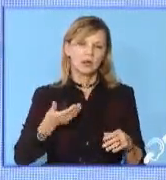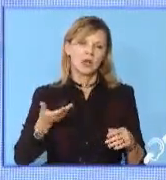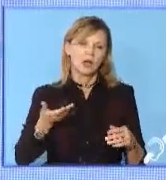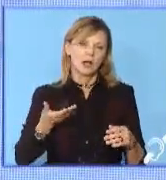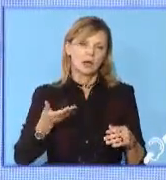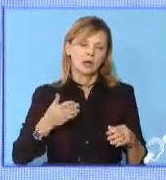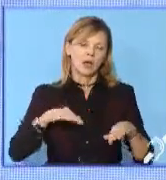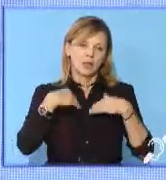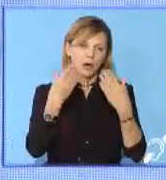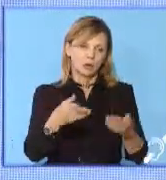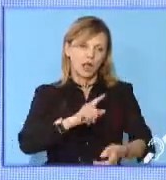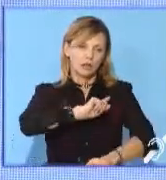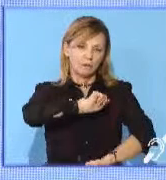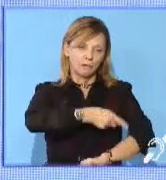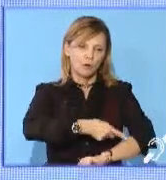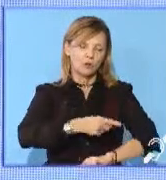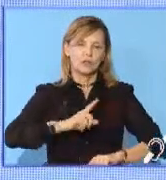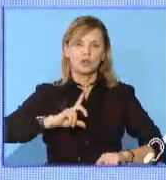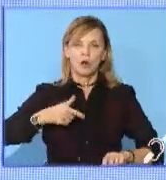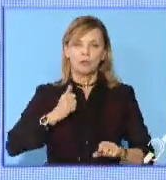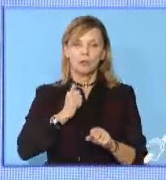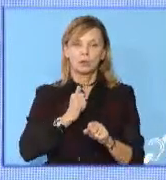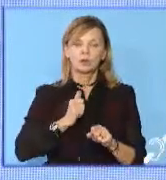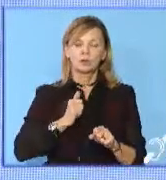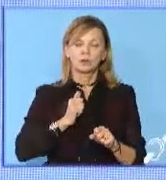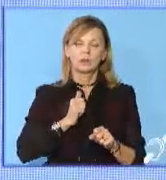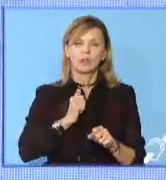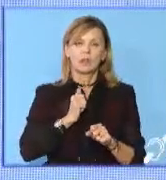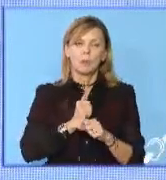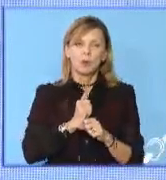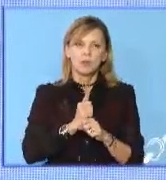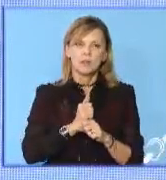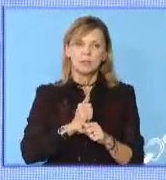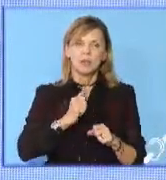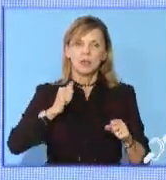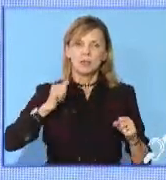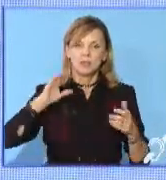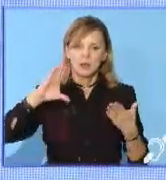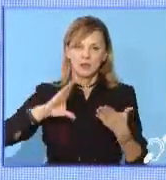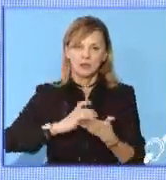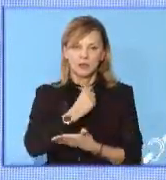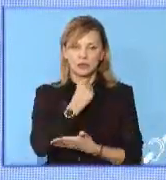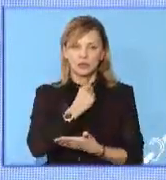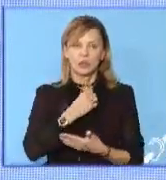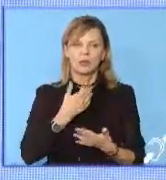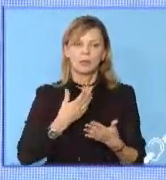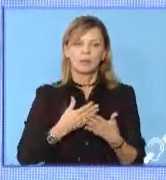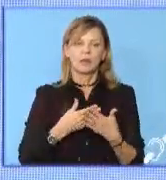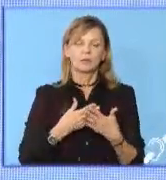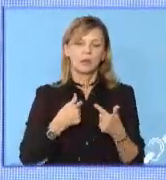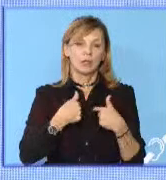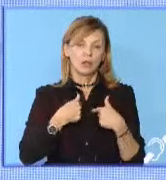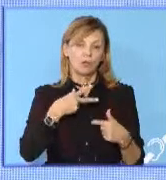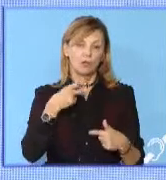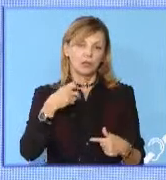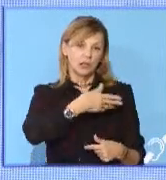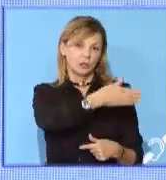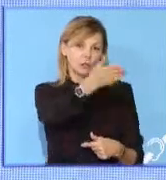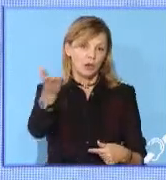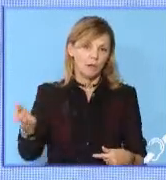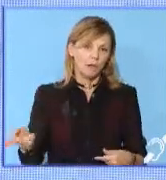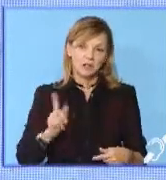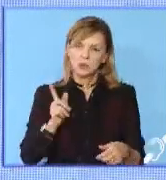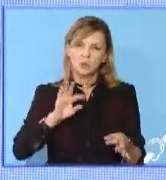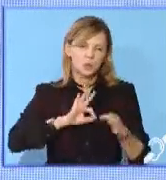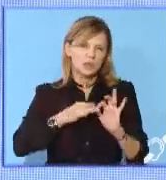forță și care au făcut posibile toate rezultatele. Căci eu, fără dumneavoastră, nu însemn